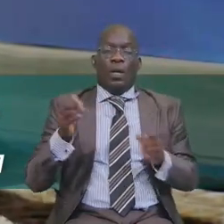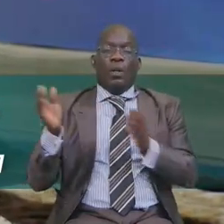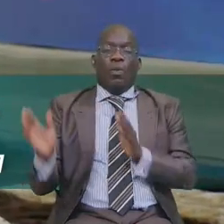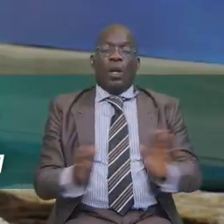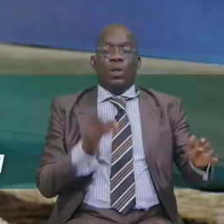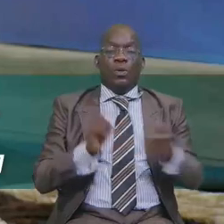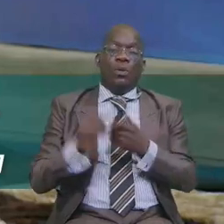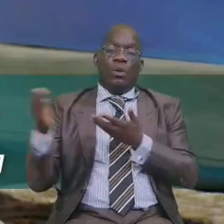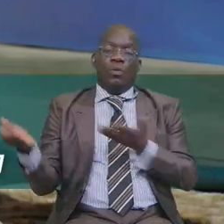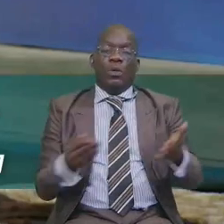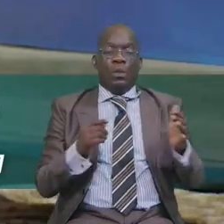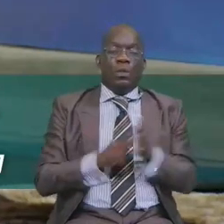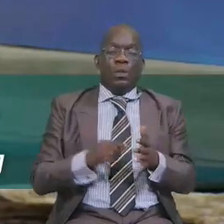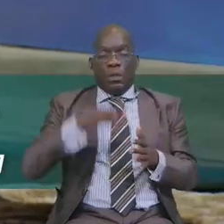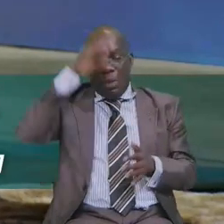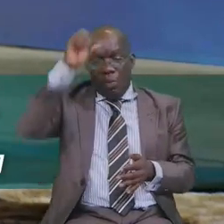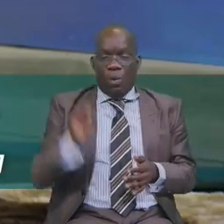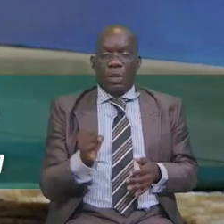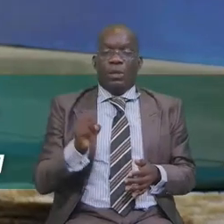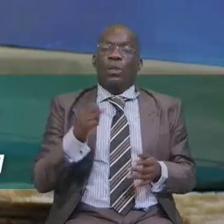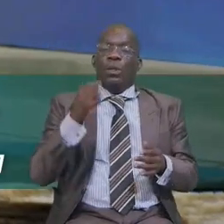de cet homme.